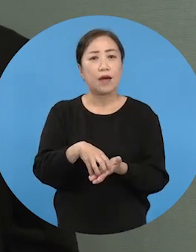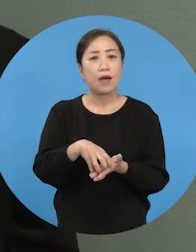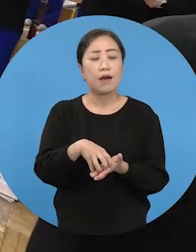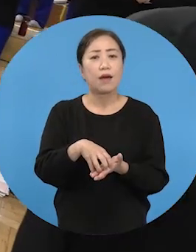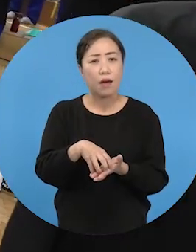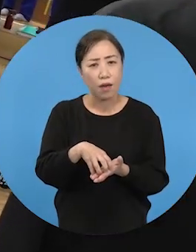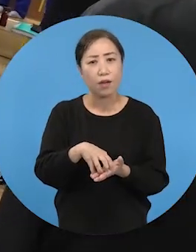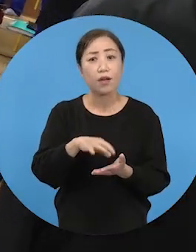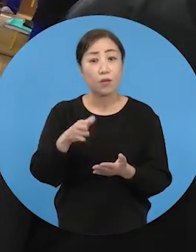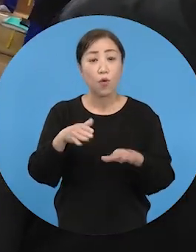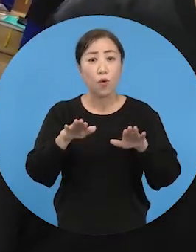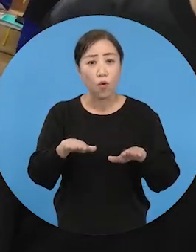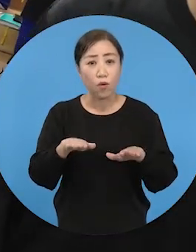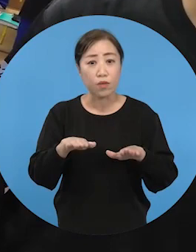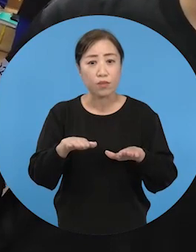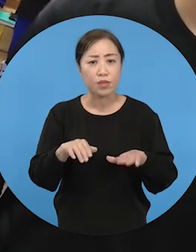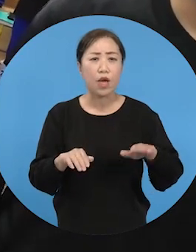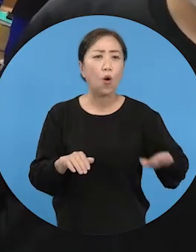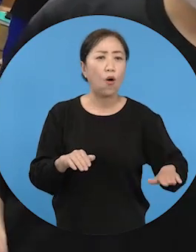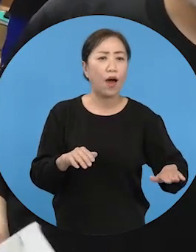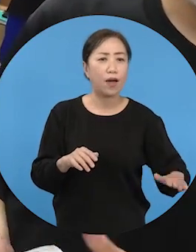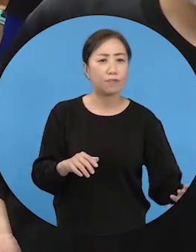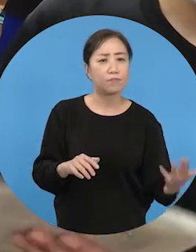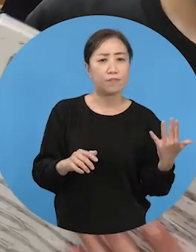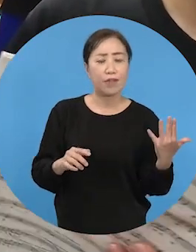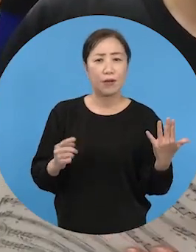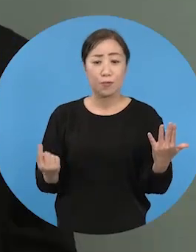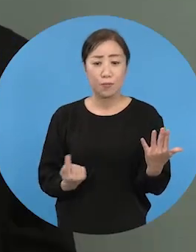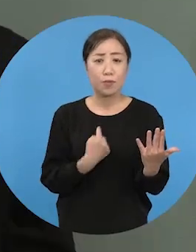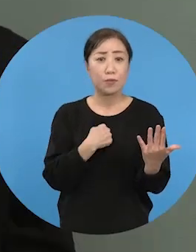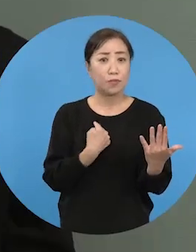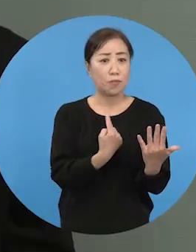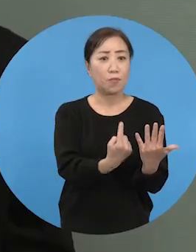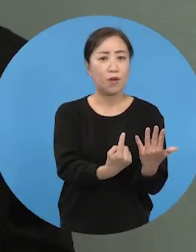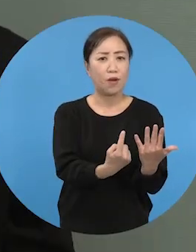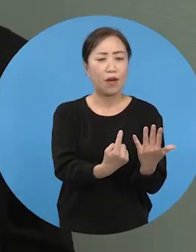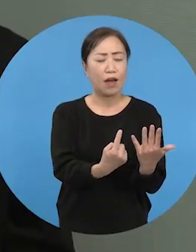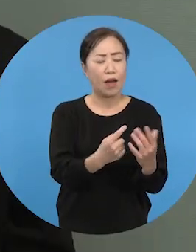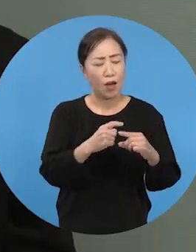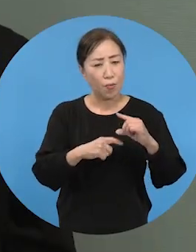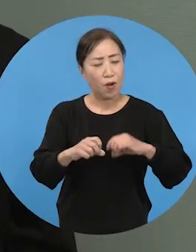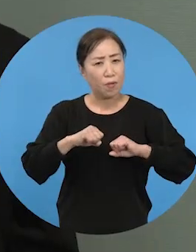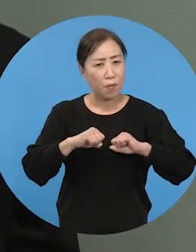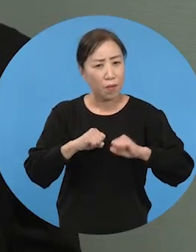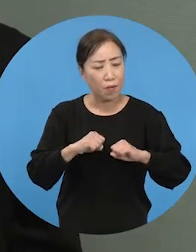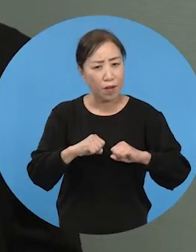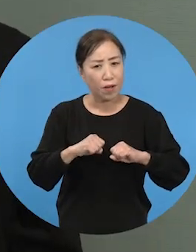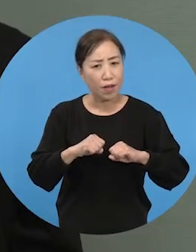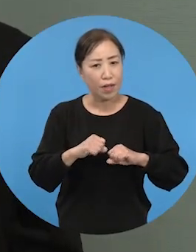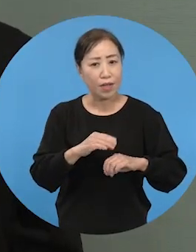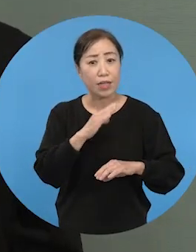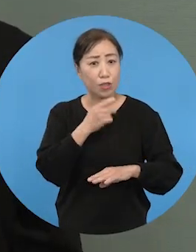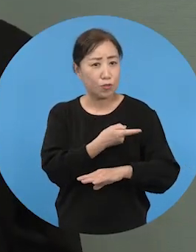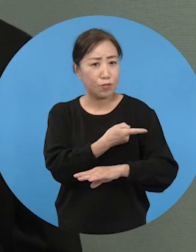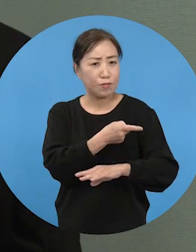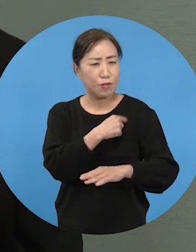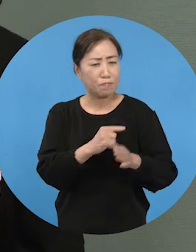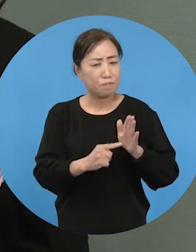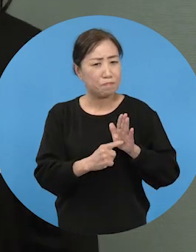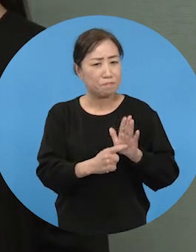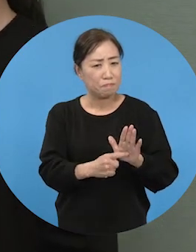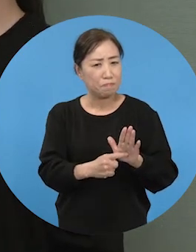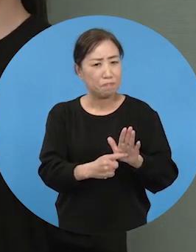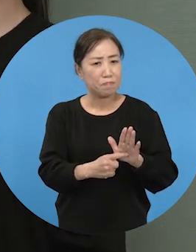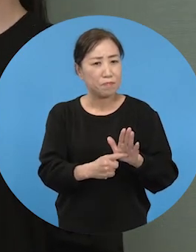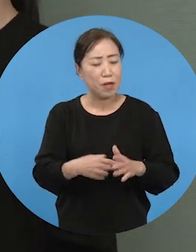あって、でも今年はでも後輩がたくさん入ってきて、もうこれはもう私もちょっと実力をちゃんと出さないとっていう気持